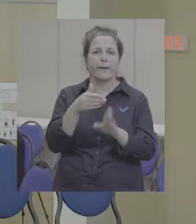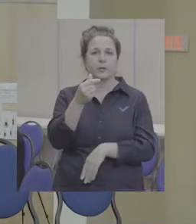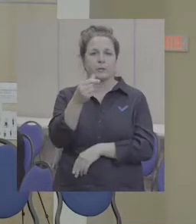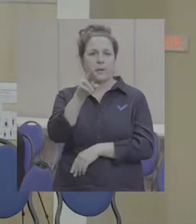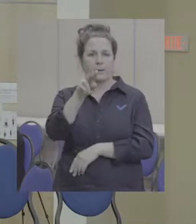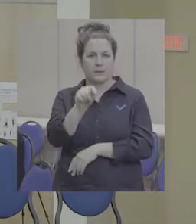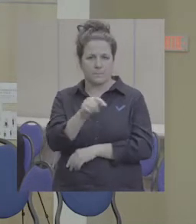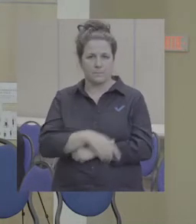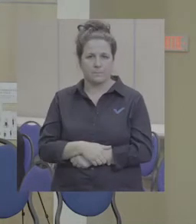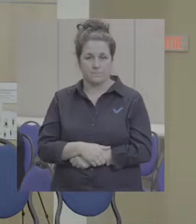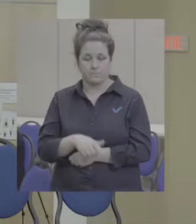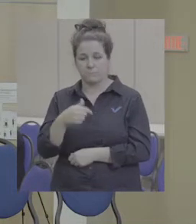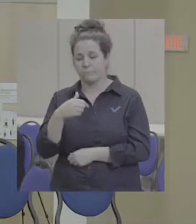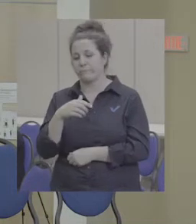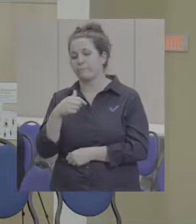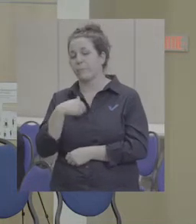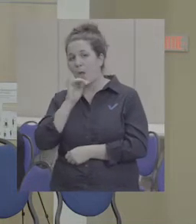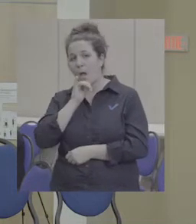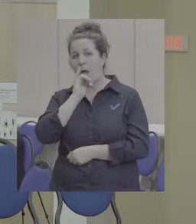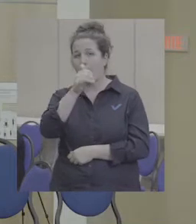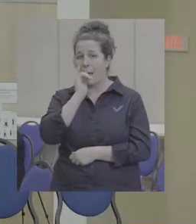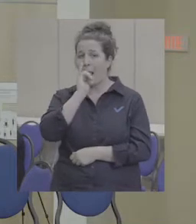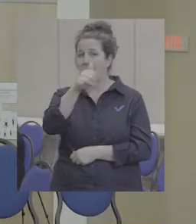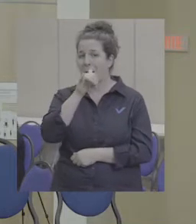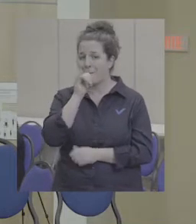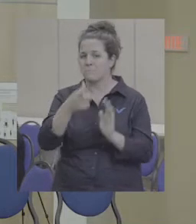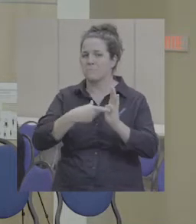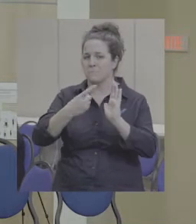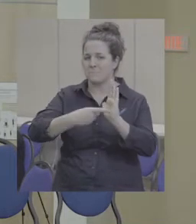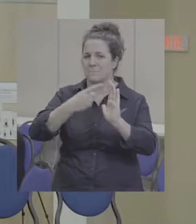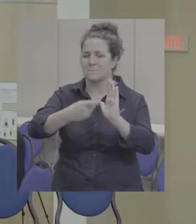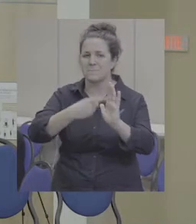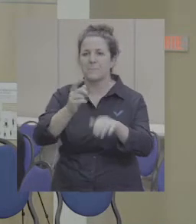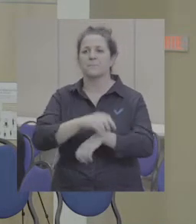GRT. Je les appelle continuellement.